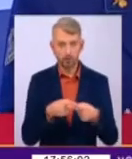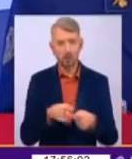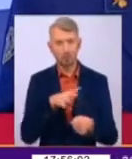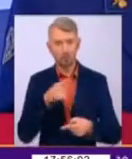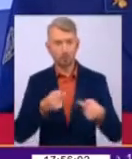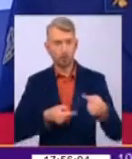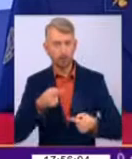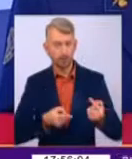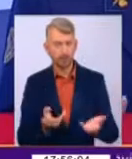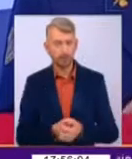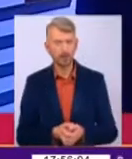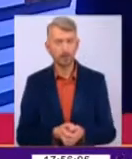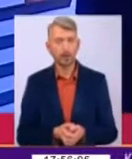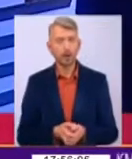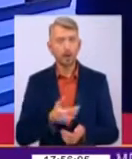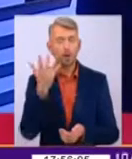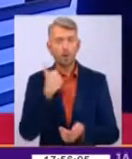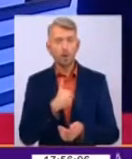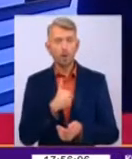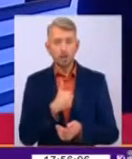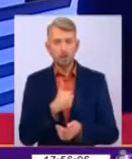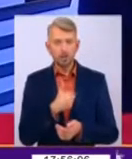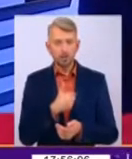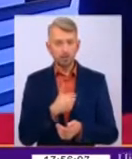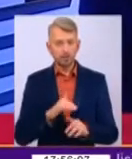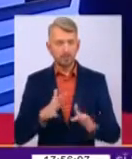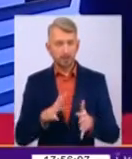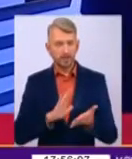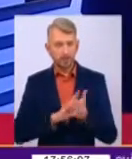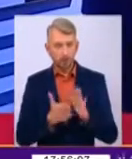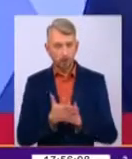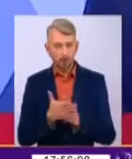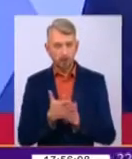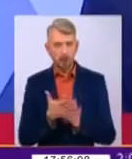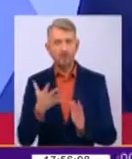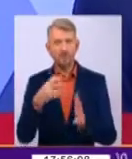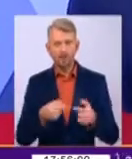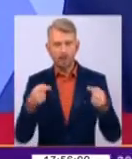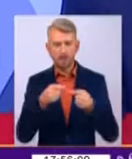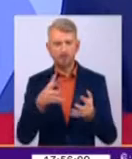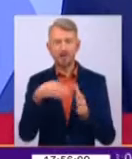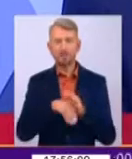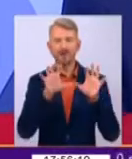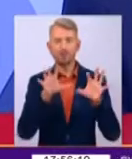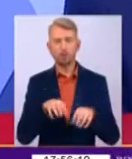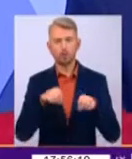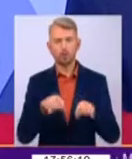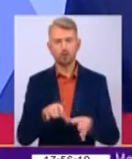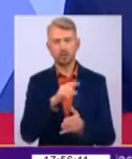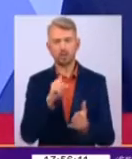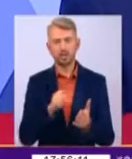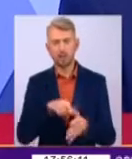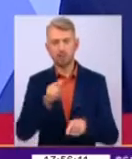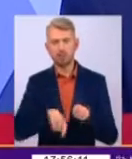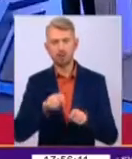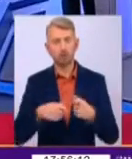була. Тобто, коли складується ситуація, в рамках закону вирішуються питання,